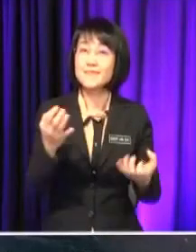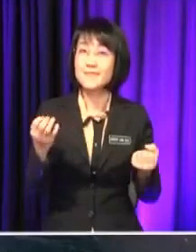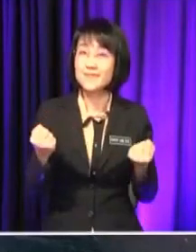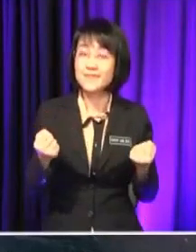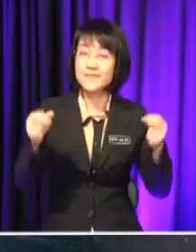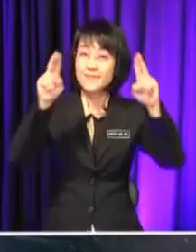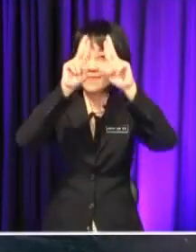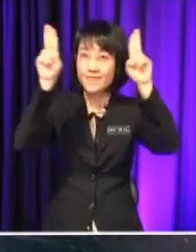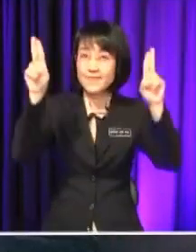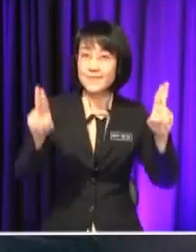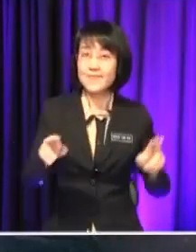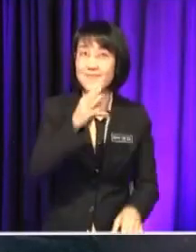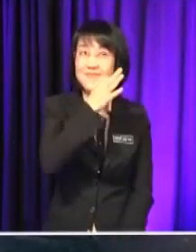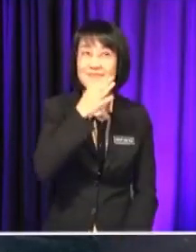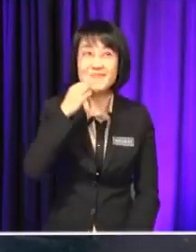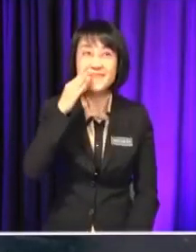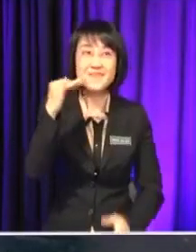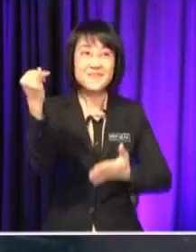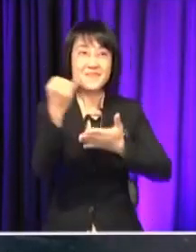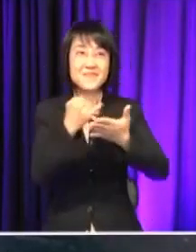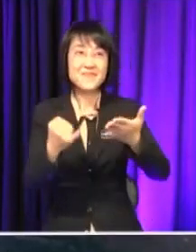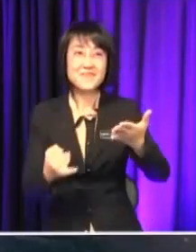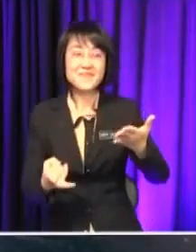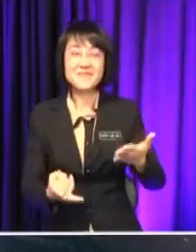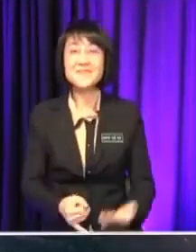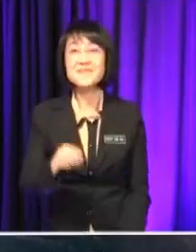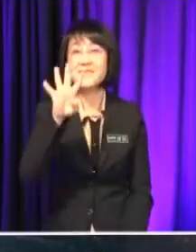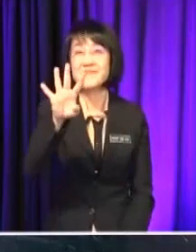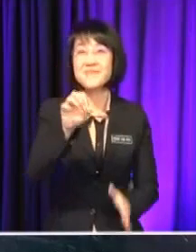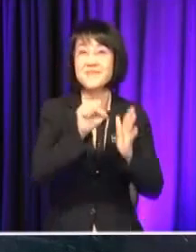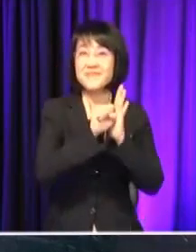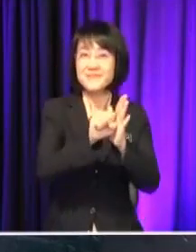untuk melukis 44 simbol ini boleh boleh